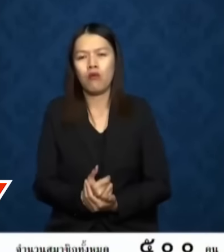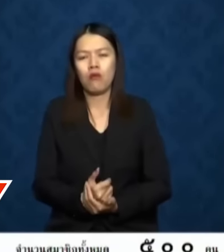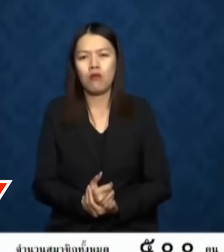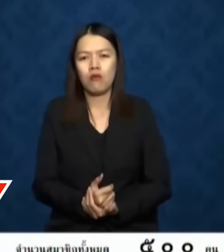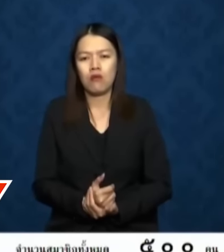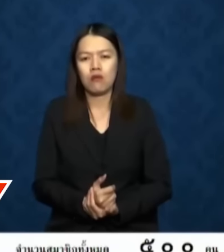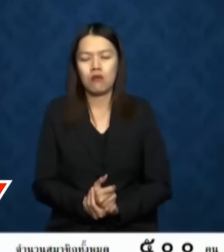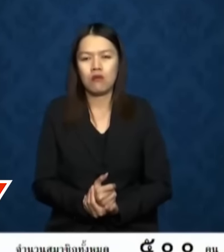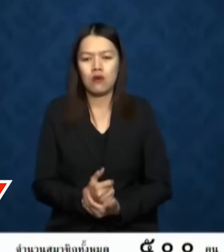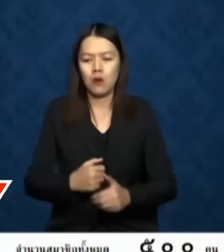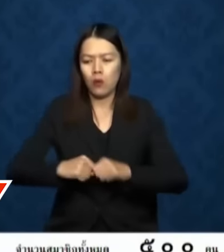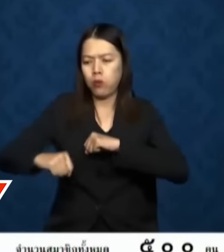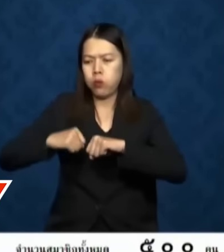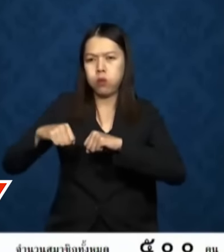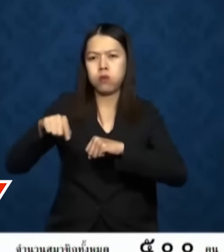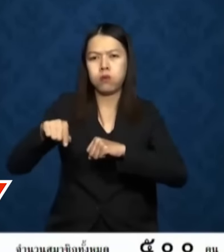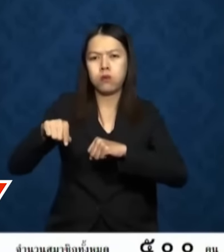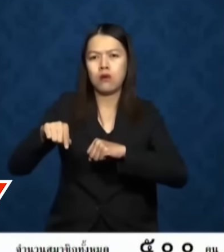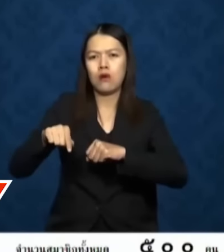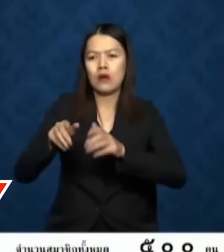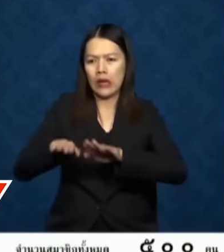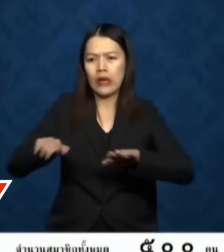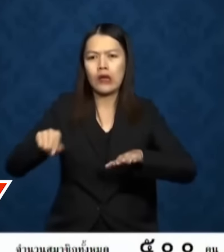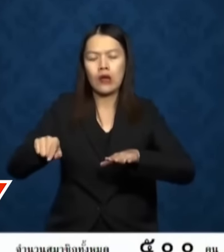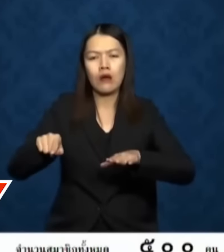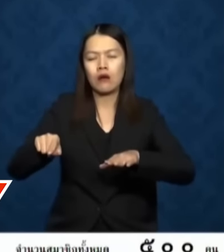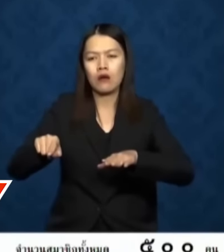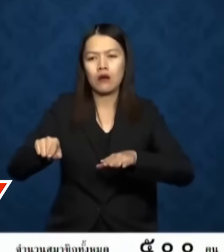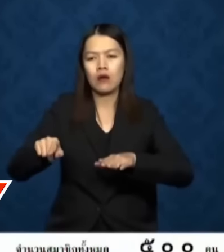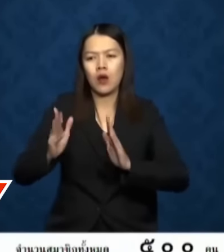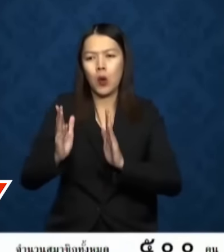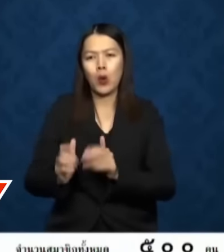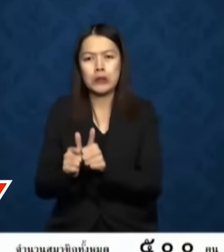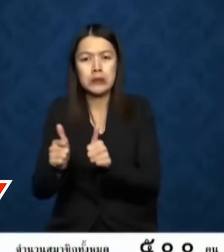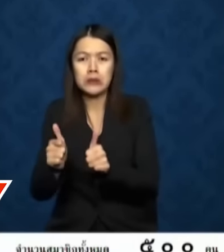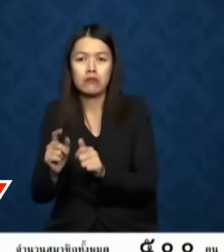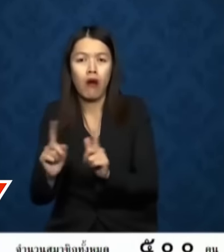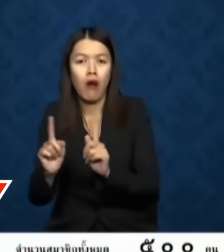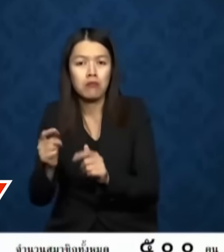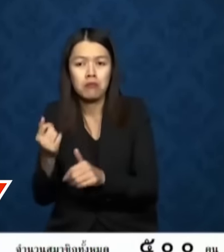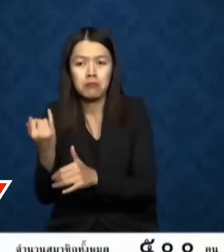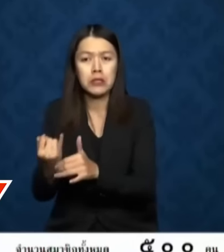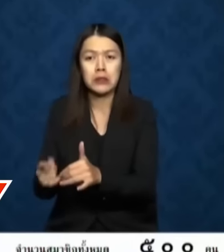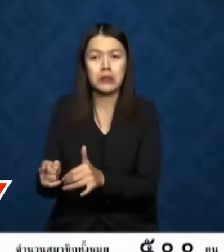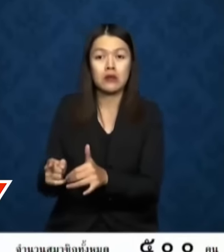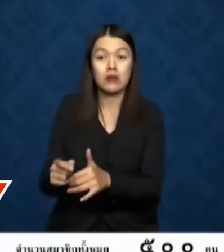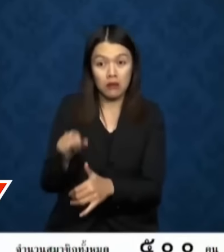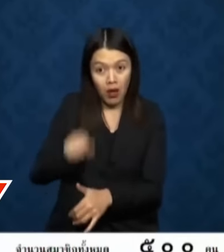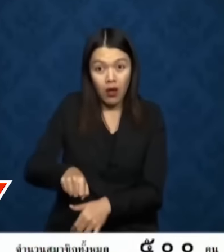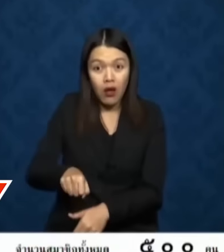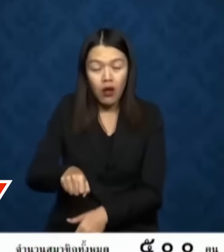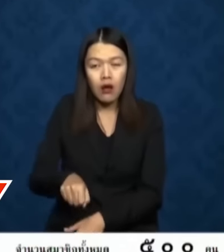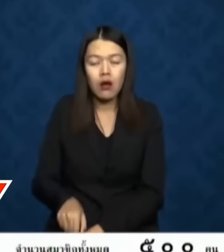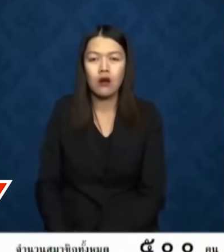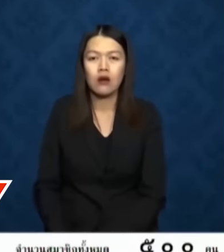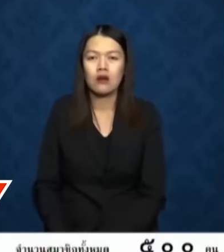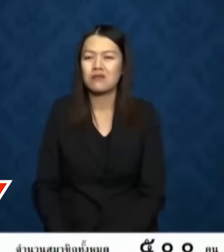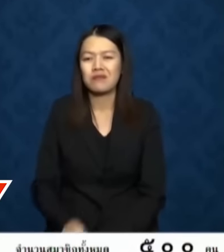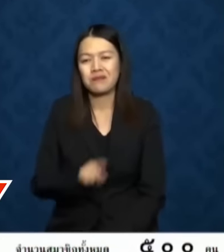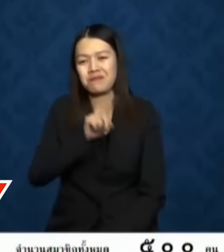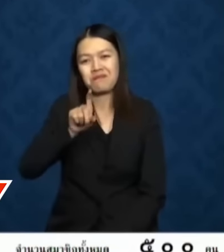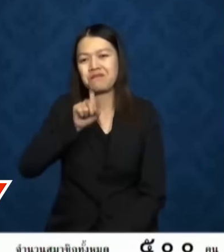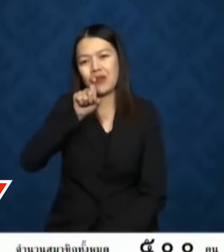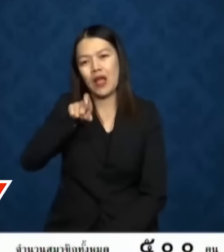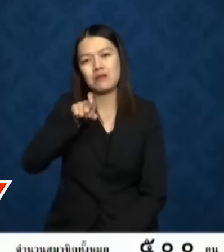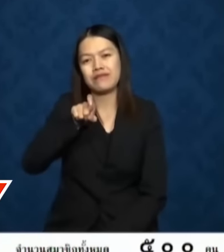าเยาวชนเหล่านั้นคนเหล่านั้นไม่ใช่คนดีไม่ใช่คนที่มีคุณภาพอย่างนั้นหรือผมว่าการตั้งคำถามแบบ